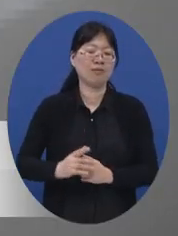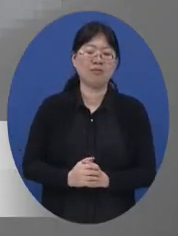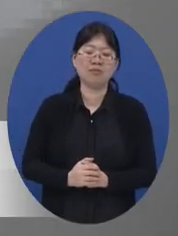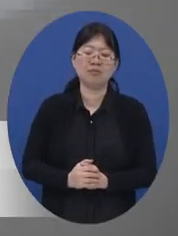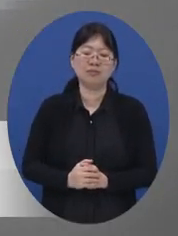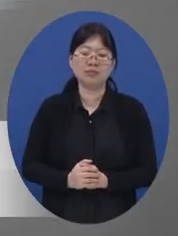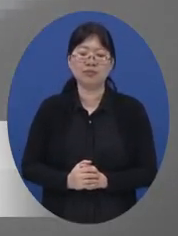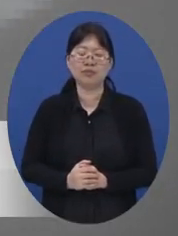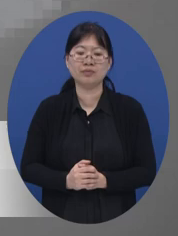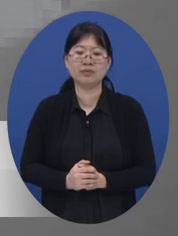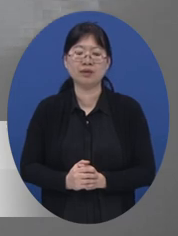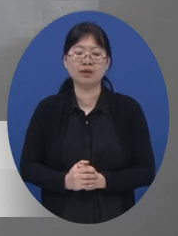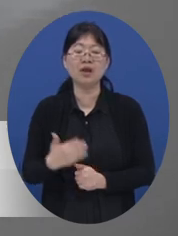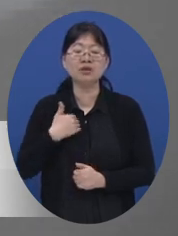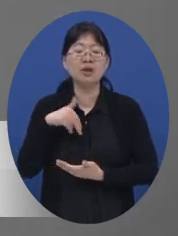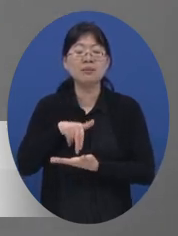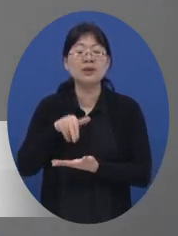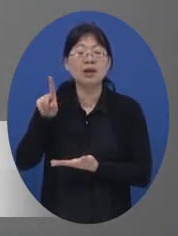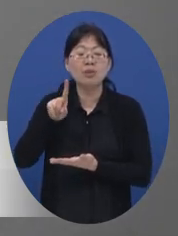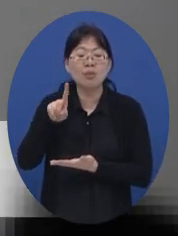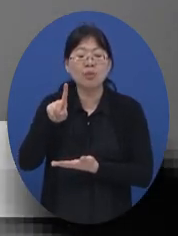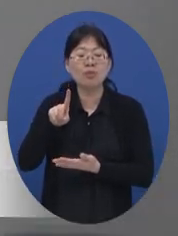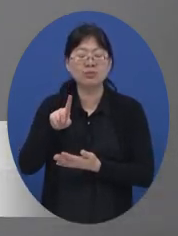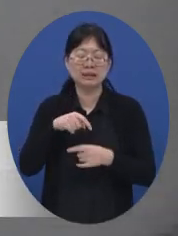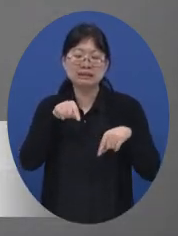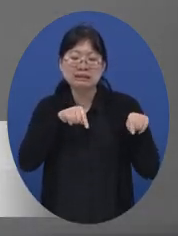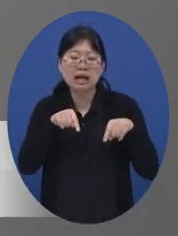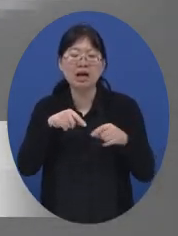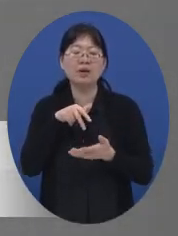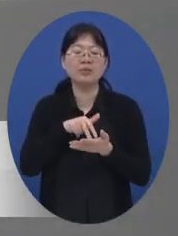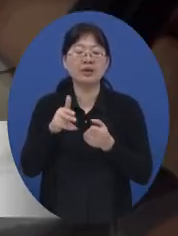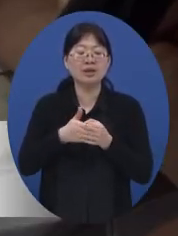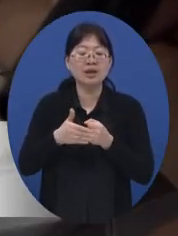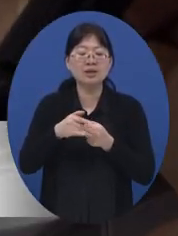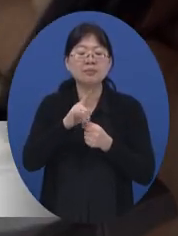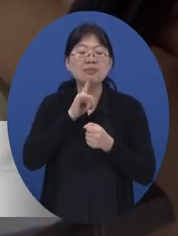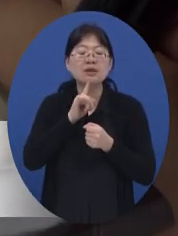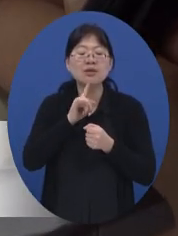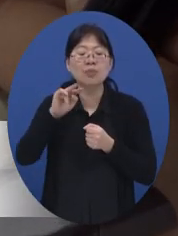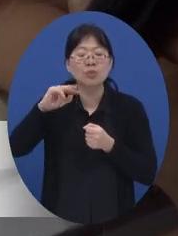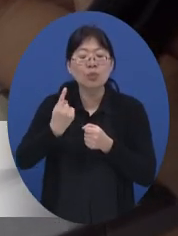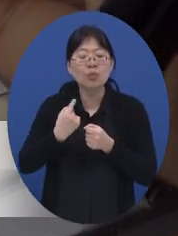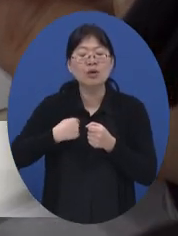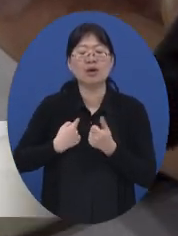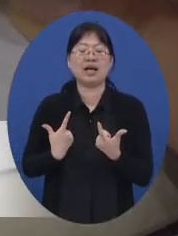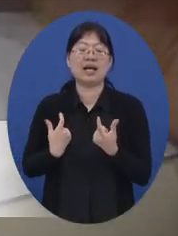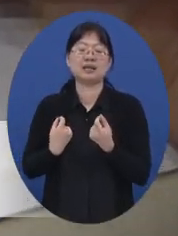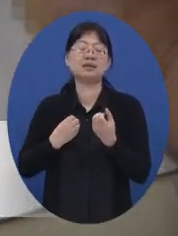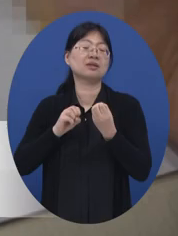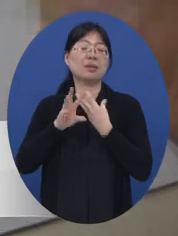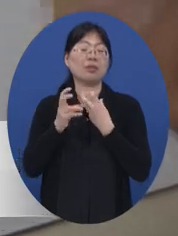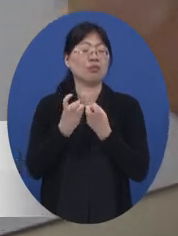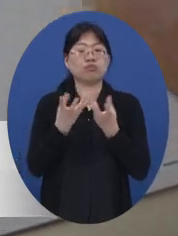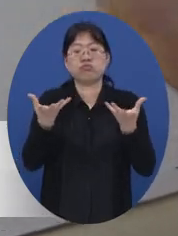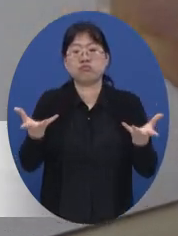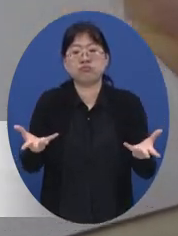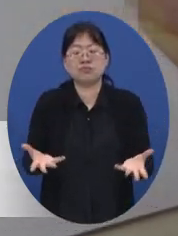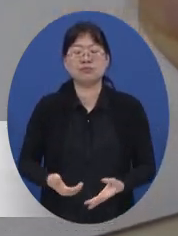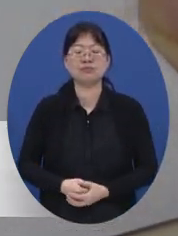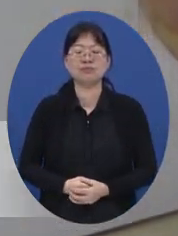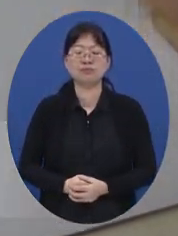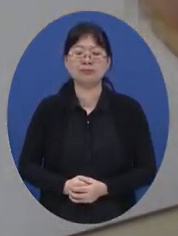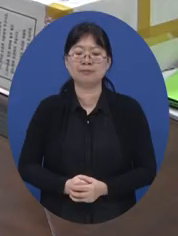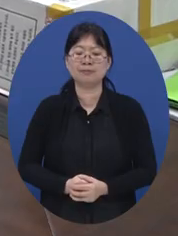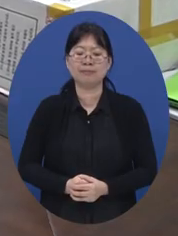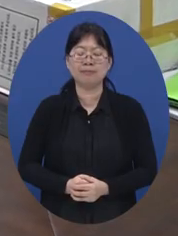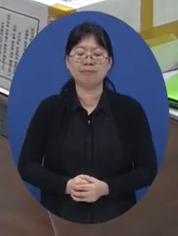문제가 심각하다. 저희는 어차피 집행을 해야 되는 입장인데 지금 그 말씀하셔도 저희가 똑같은 답변을